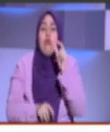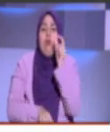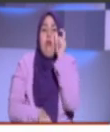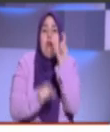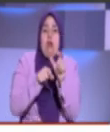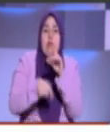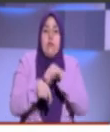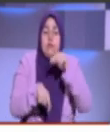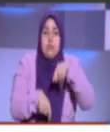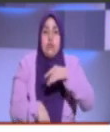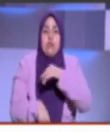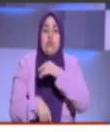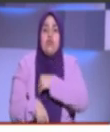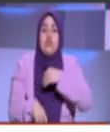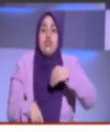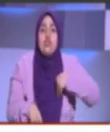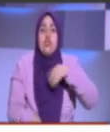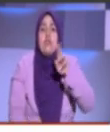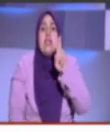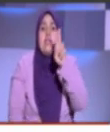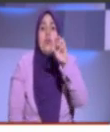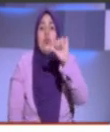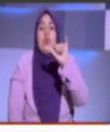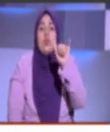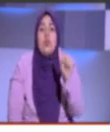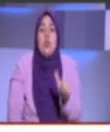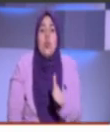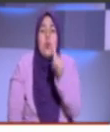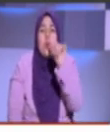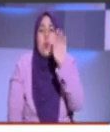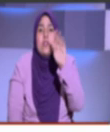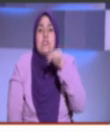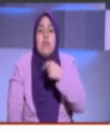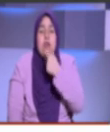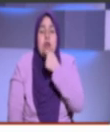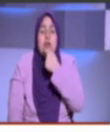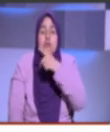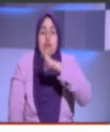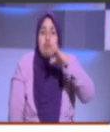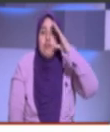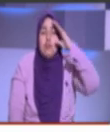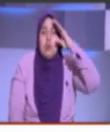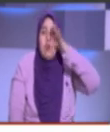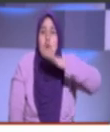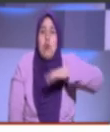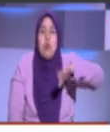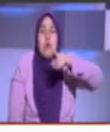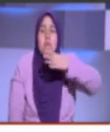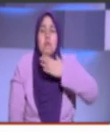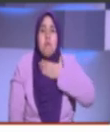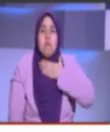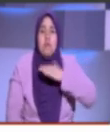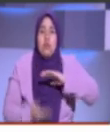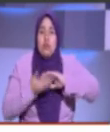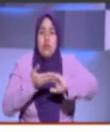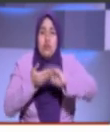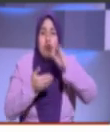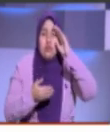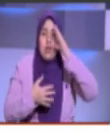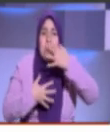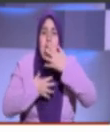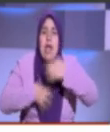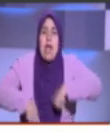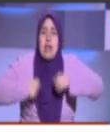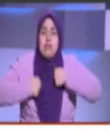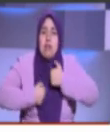مستشفى سان توماس بلندن، وعبر عن عجزه عن شكرهم قائلا إنه مدين لهم بحياته. عبر سكايب